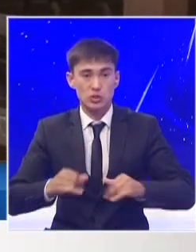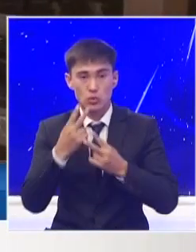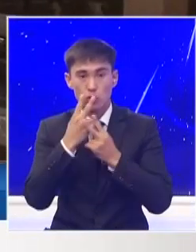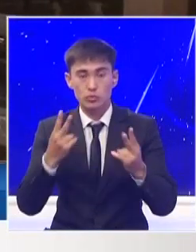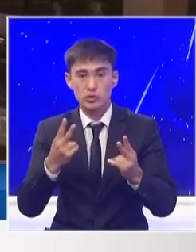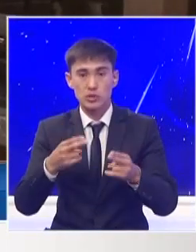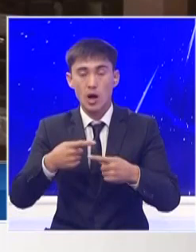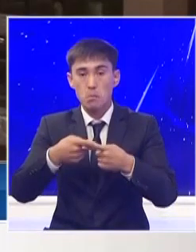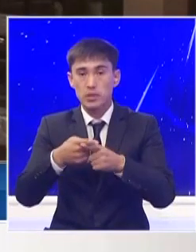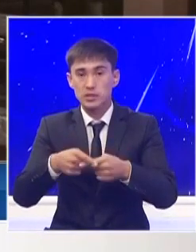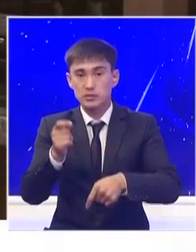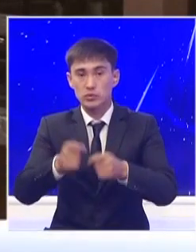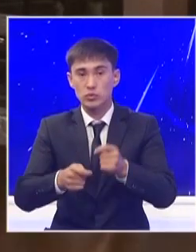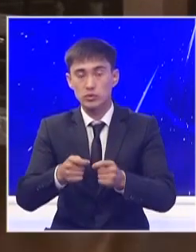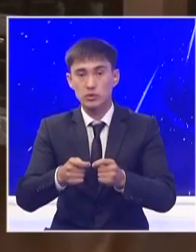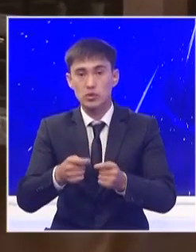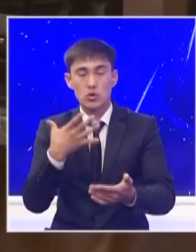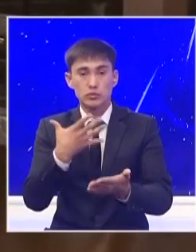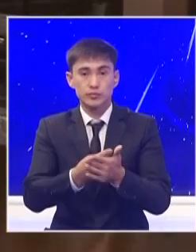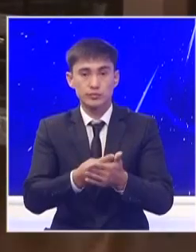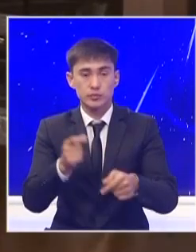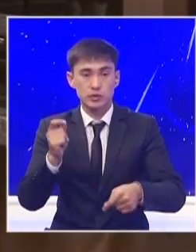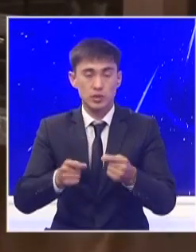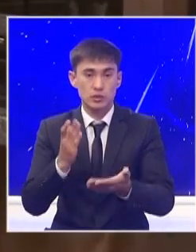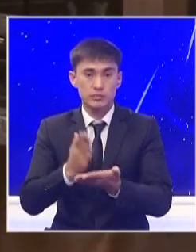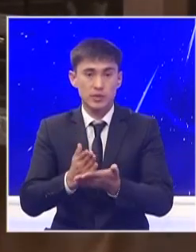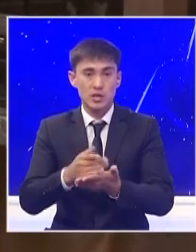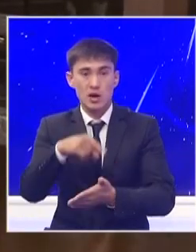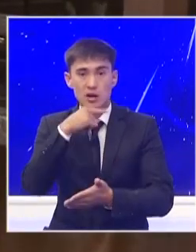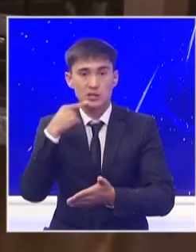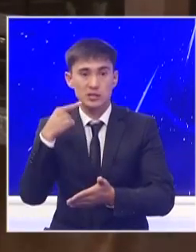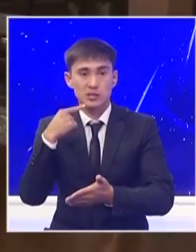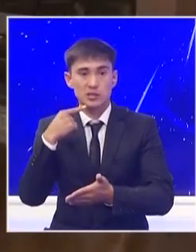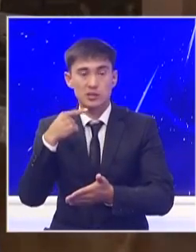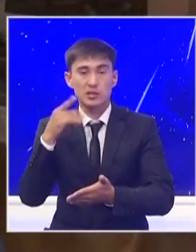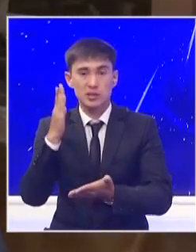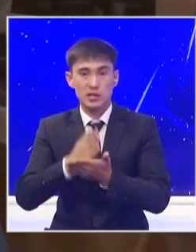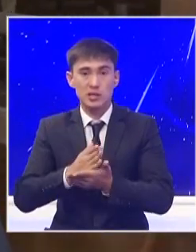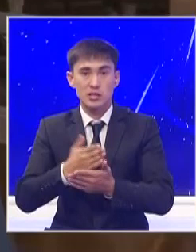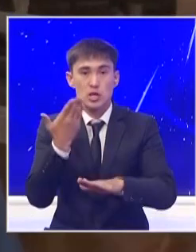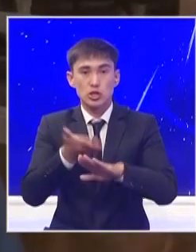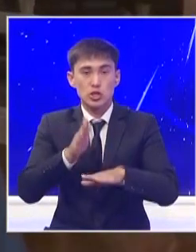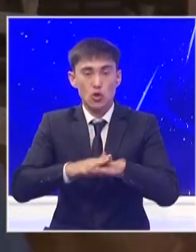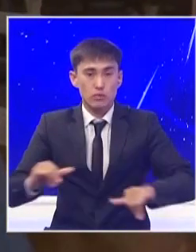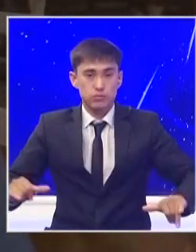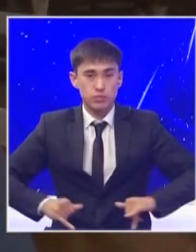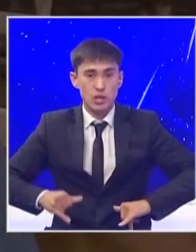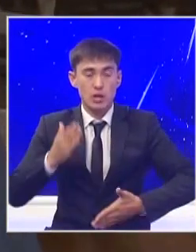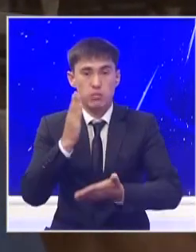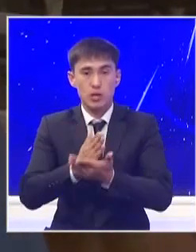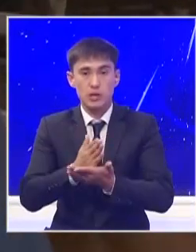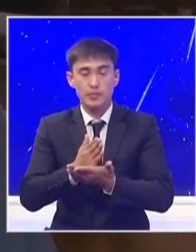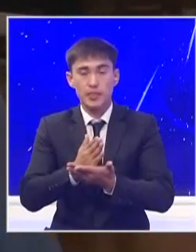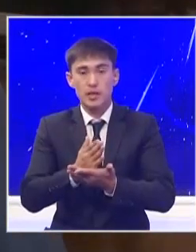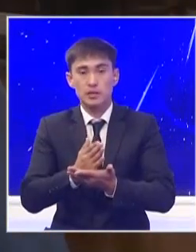тұрсыңдар, өзіміздің жергілікті жылқылар бар. Россиядан келген тежала озбейлер бар, саулады. Енді